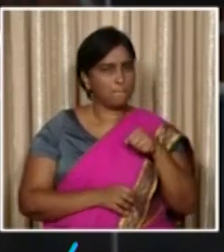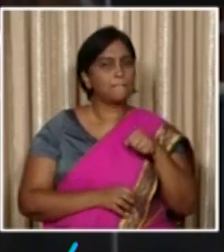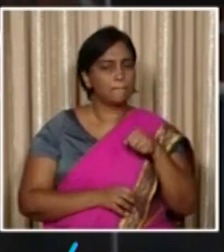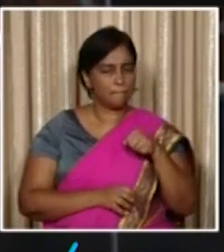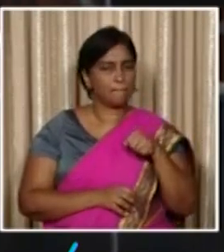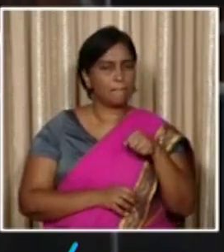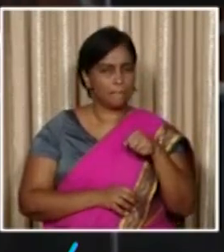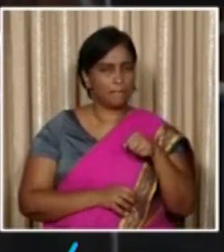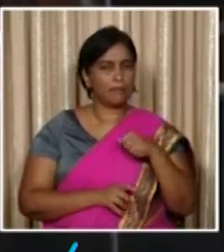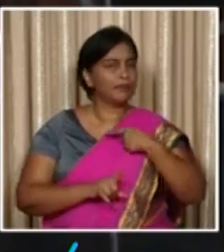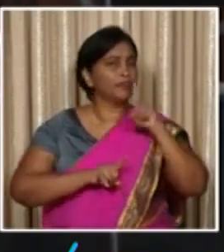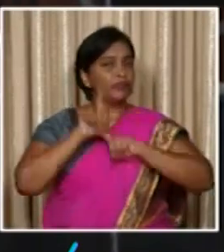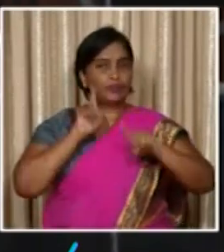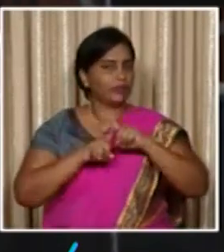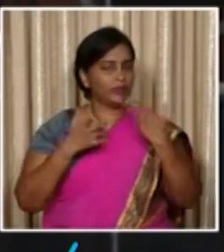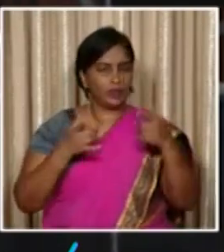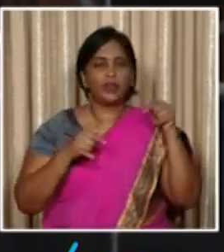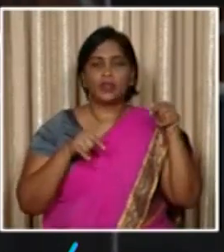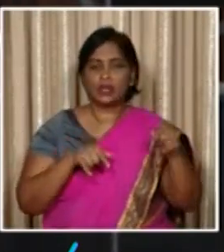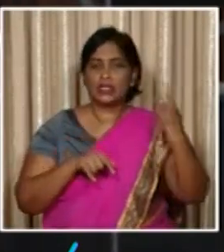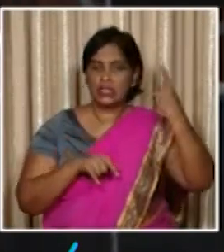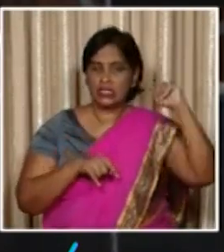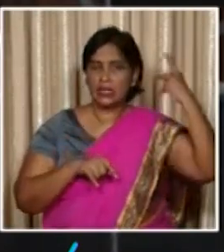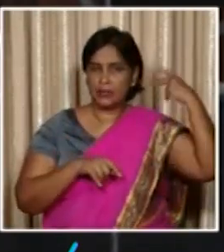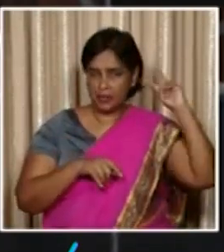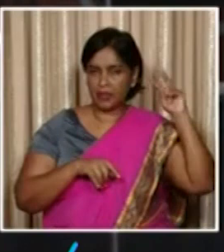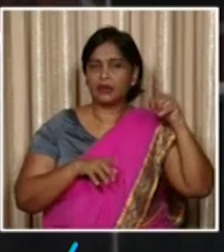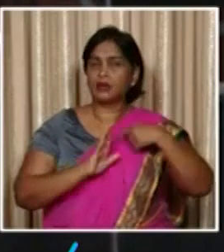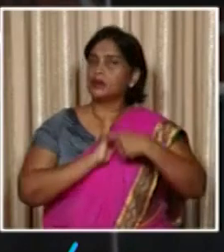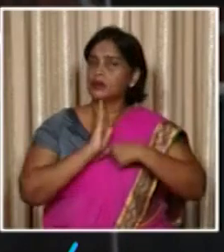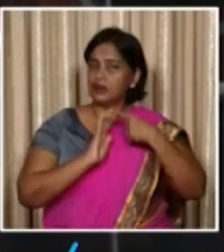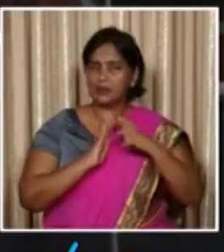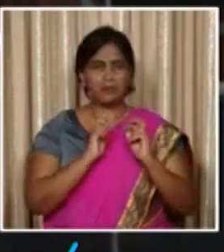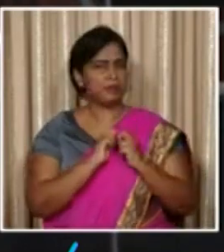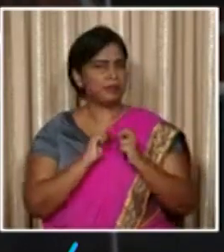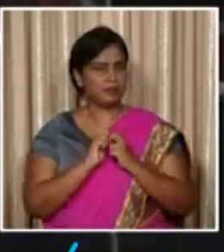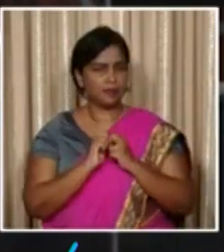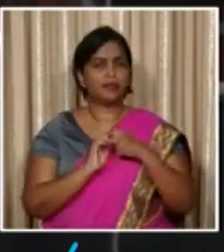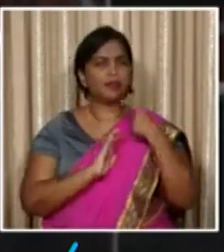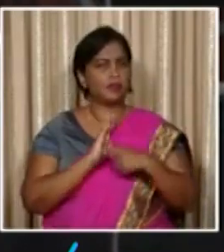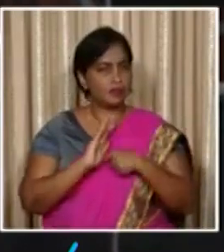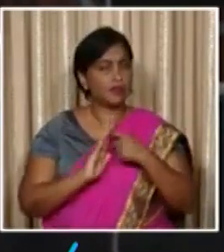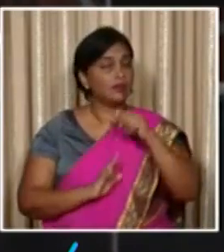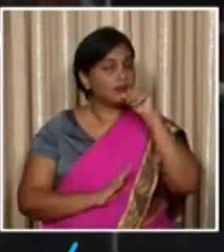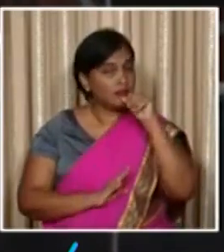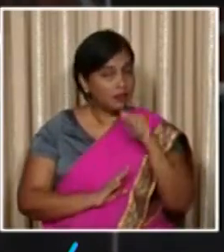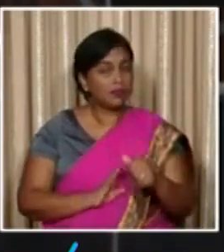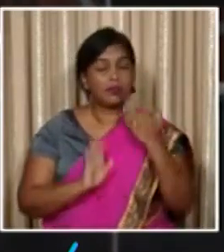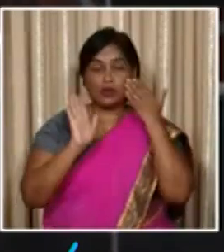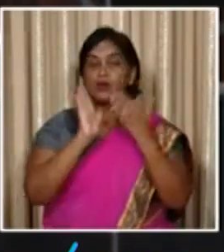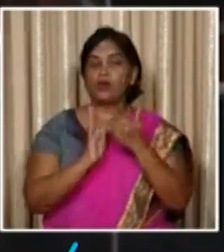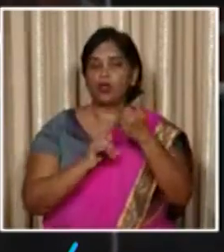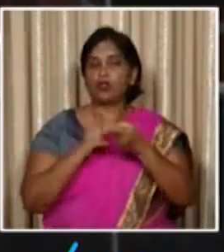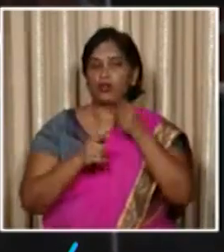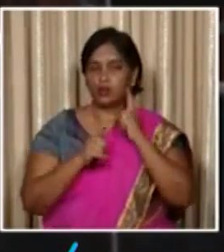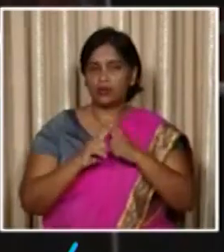අපි සාකච්ඡා වෙන්නේ නැහැ. මං හිතන්නේ ඊයේ පෙරේදා දවස්වල මේ රටේ ඇතිවෙච්ච ආන්දෝලනේ මේ රටේ ඇත්ත එළියට ගන්න හොඳ